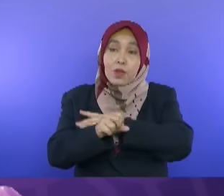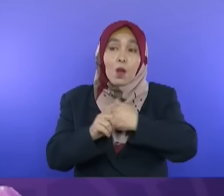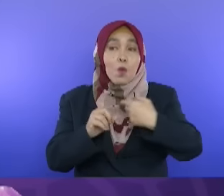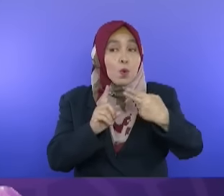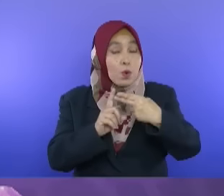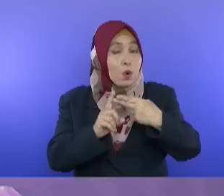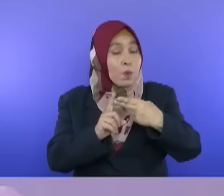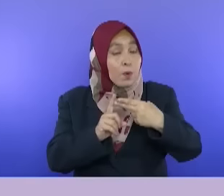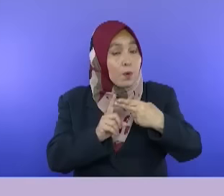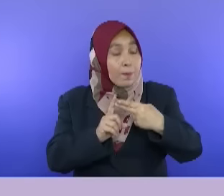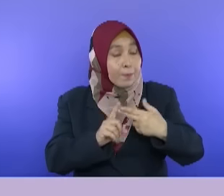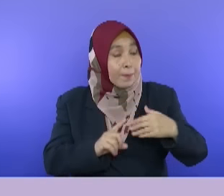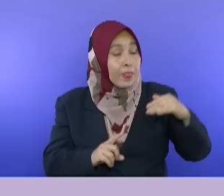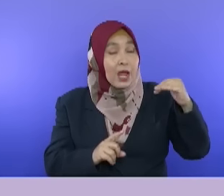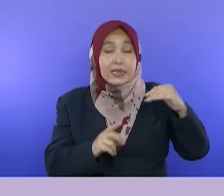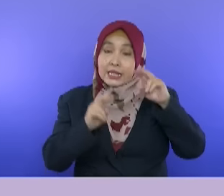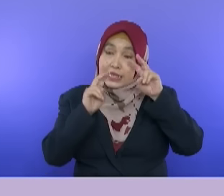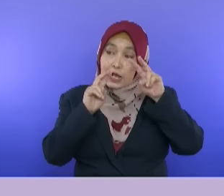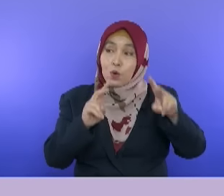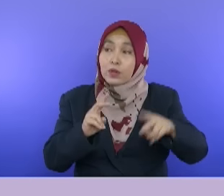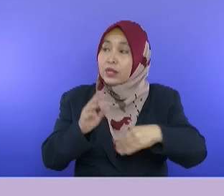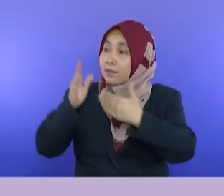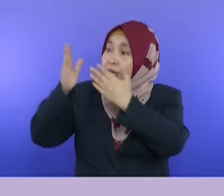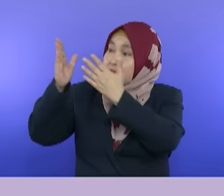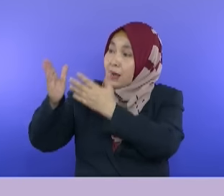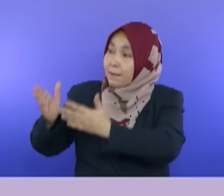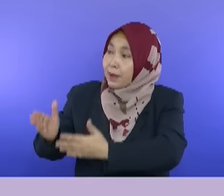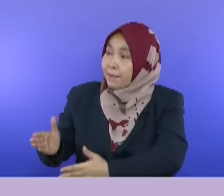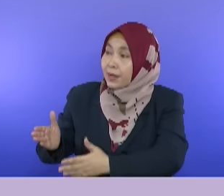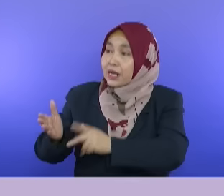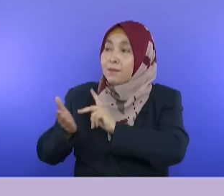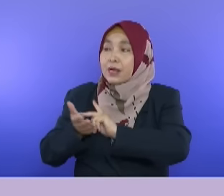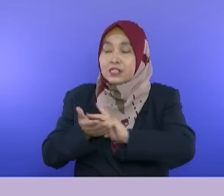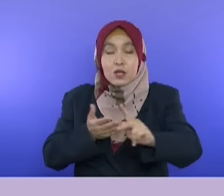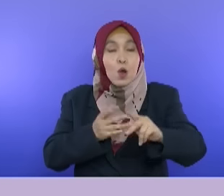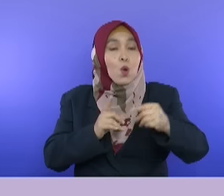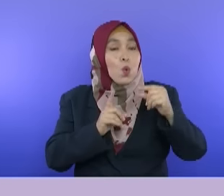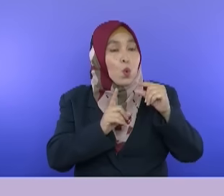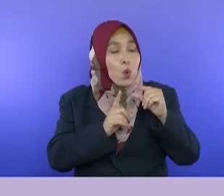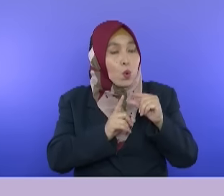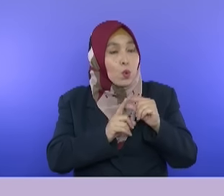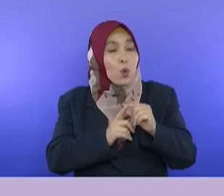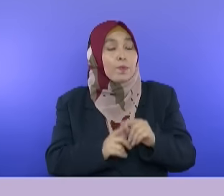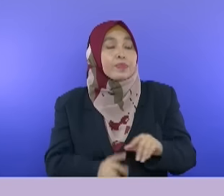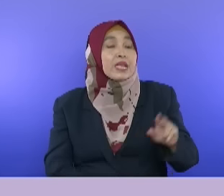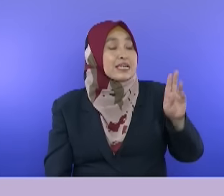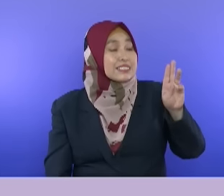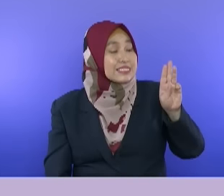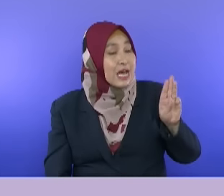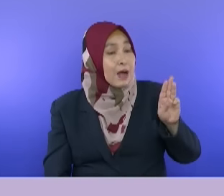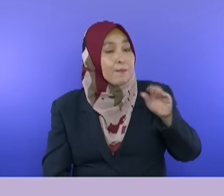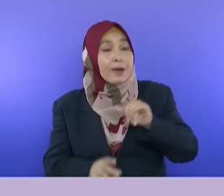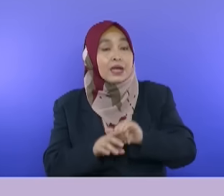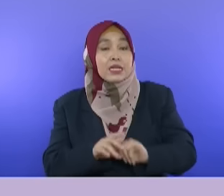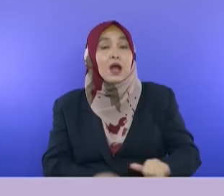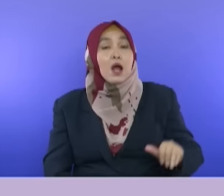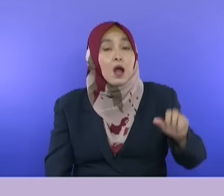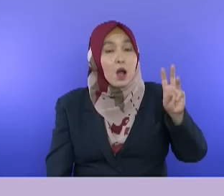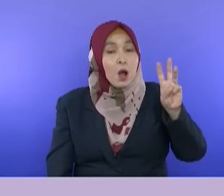kedua kita tengok di Paparan kita memperkemaskan sebutan Huruf sa pada kalimat kenapa